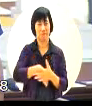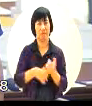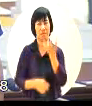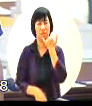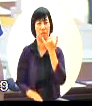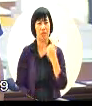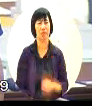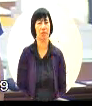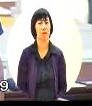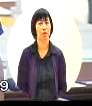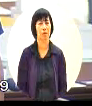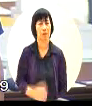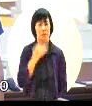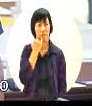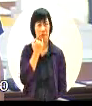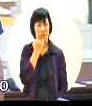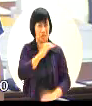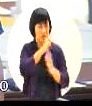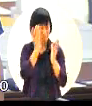当较整体。